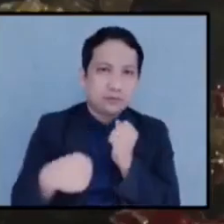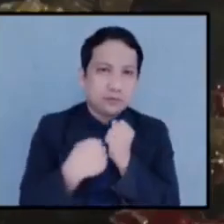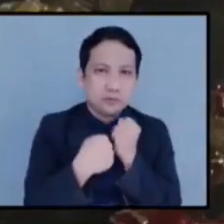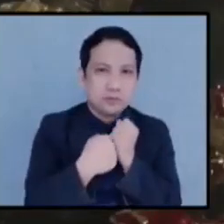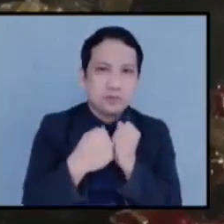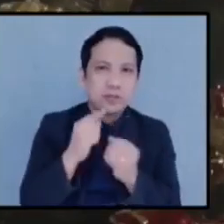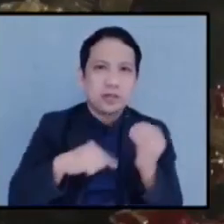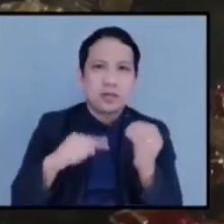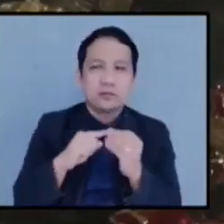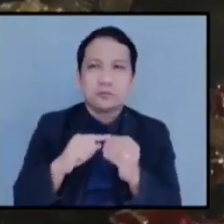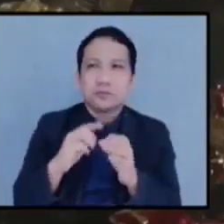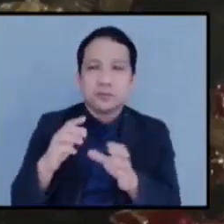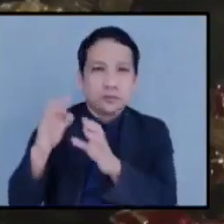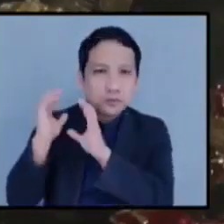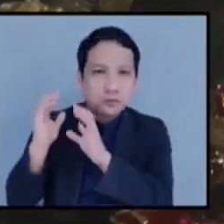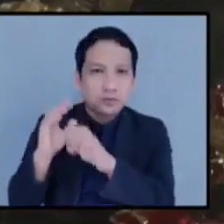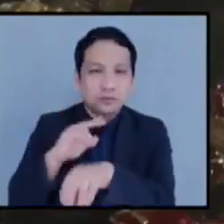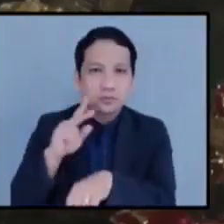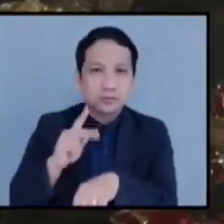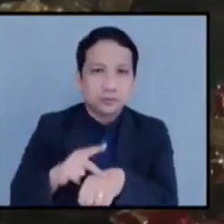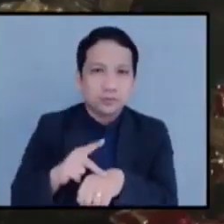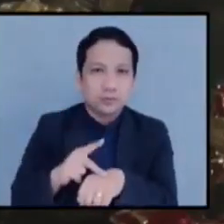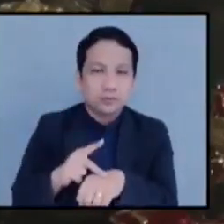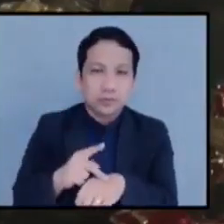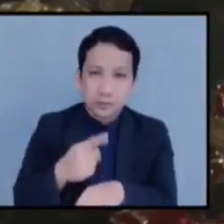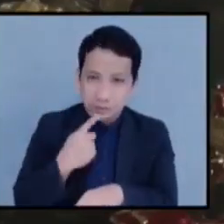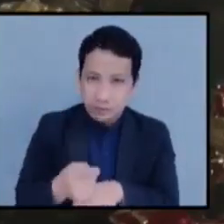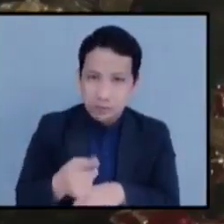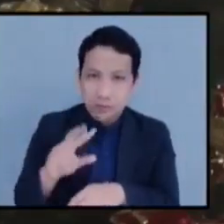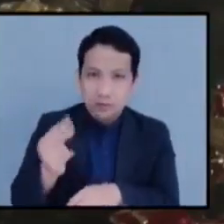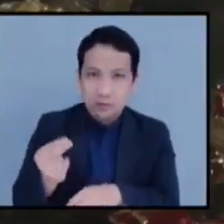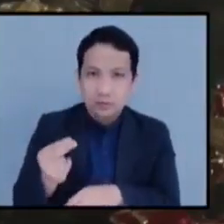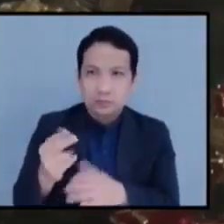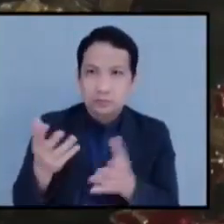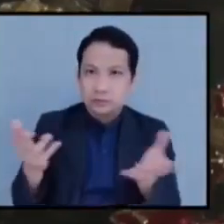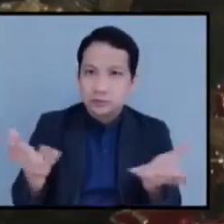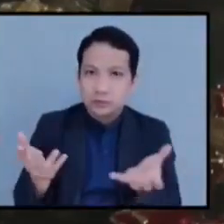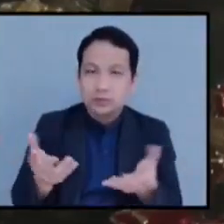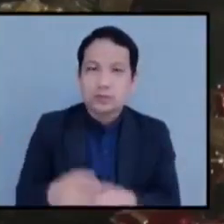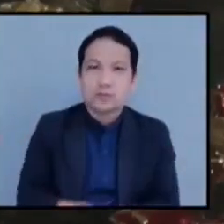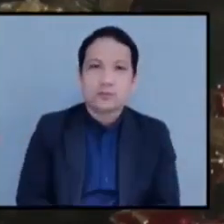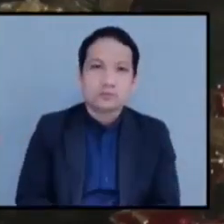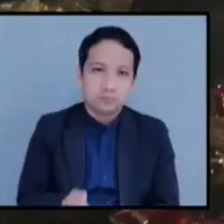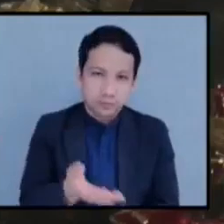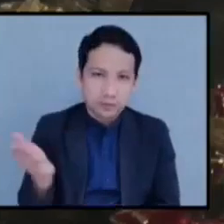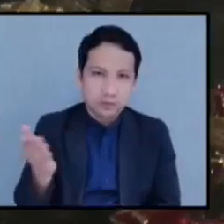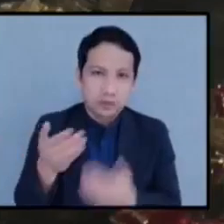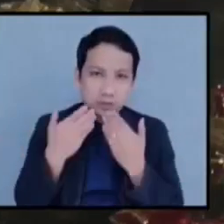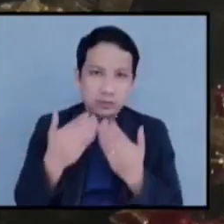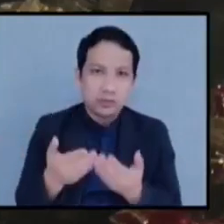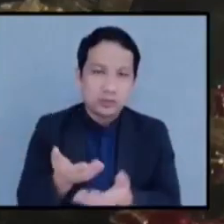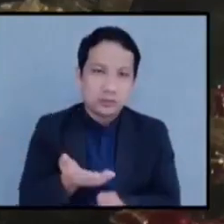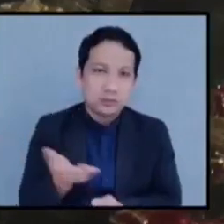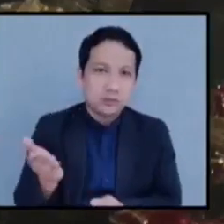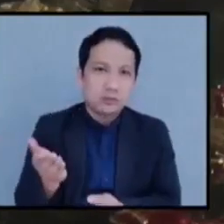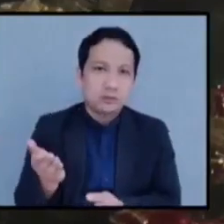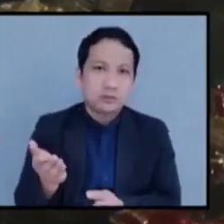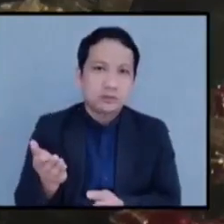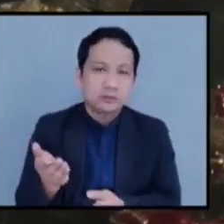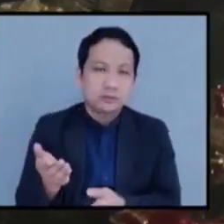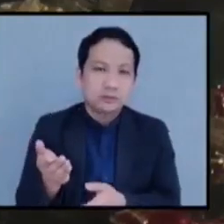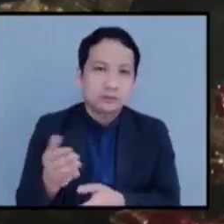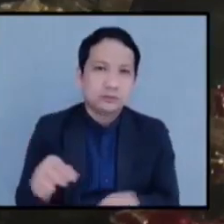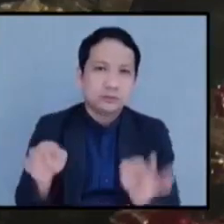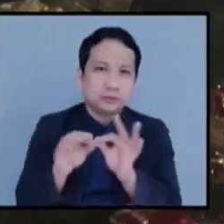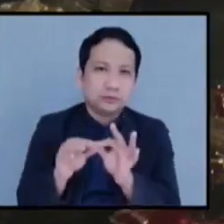ating Coconut Philippines at nabanggit na kung kailan at kung saan. So, yun lang po. Maraming salamat po sa pambihirang pagkakataon na ito